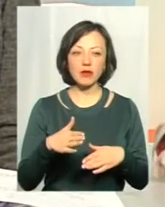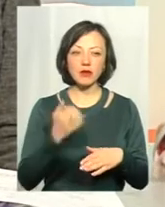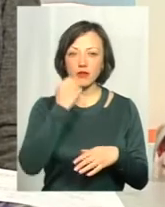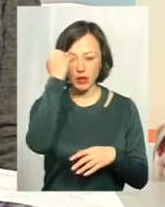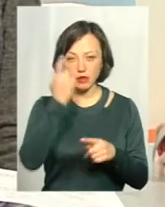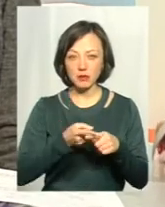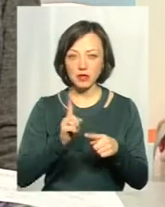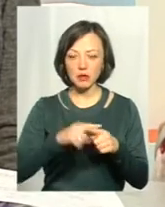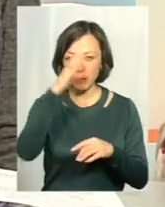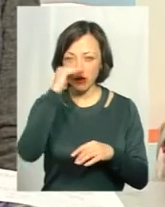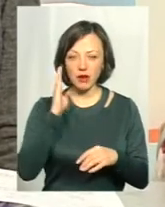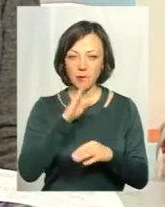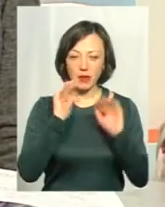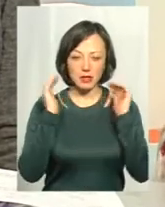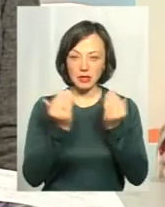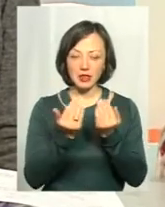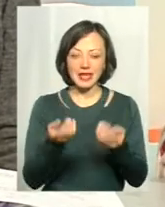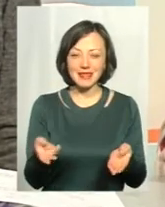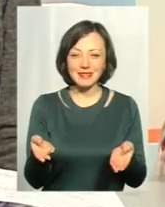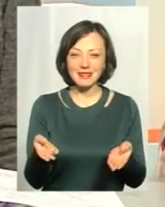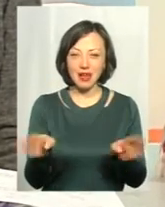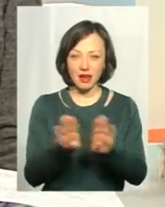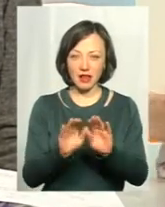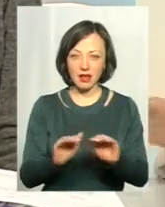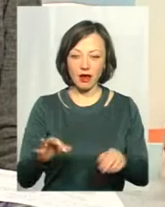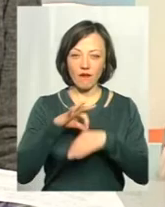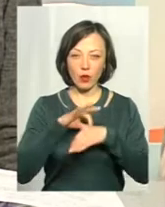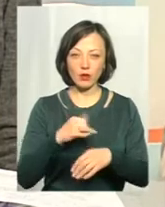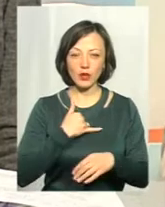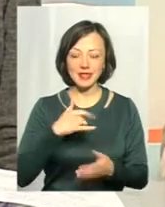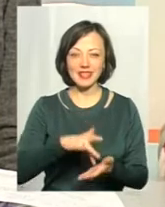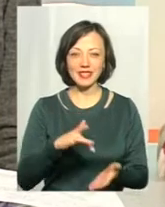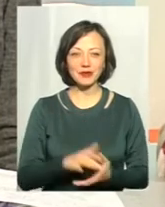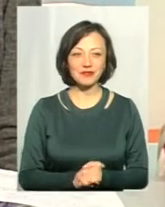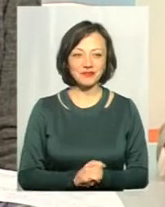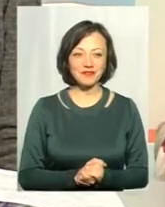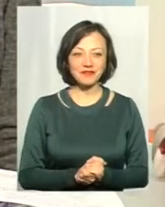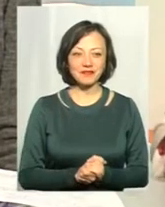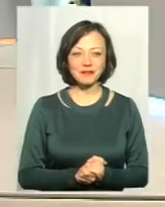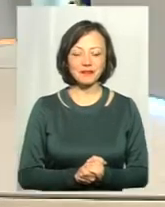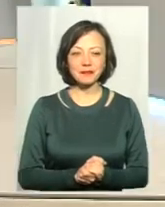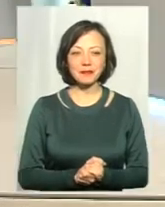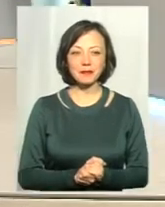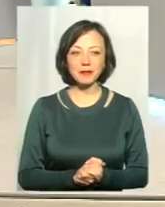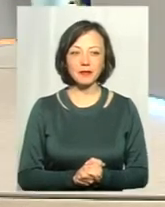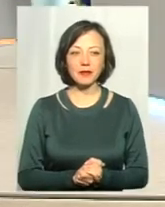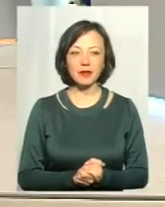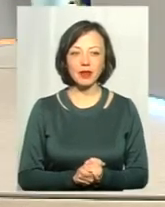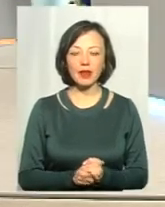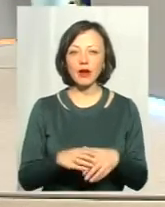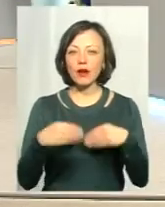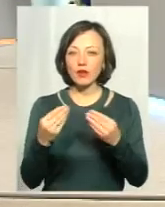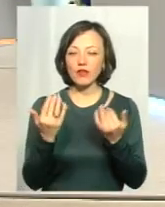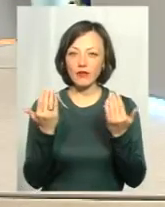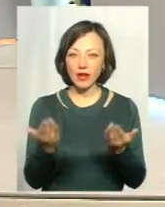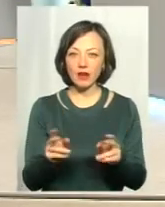цим батькам, які не закрили сьогодні своїх дітей і водять до наш центр. І в такий центр, дякую, як школа Антоніна. Життя. А хотіла б ще надати слово пані Вікторії. Ви